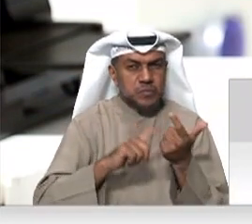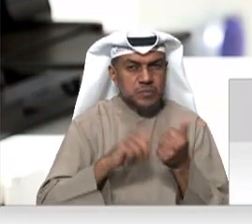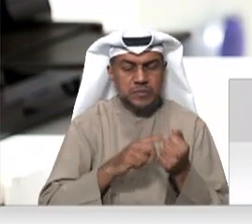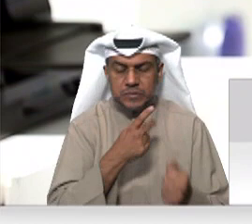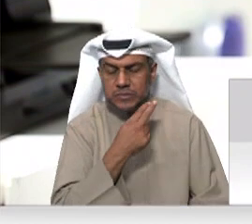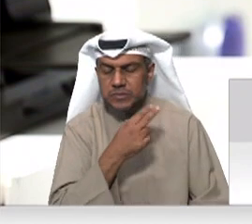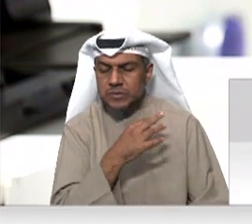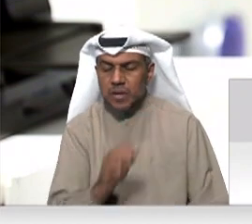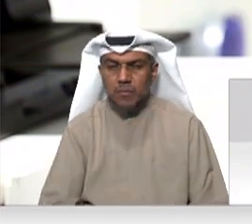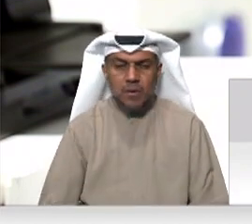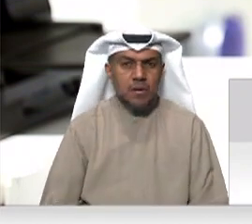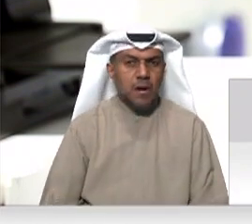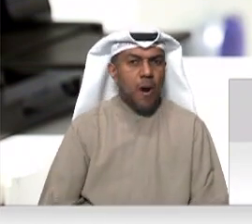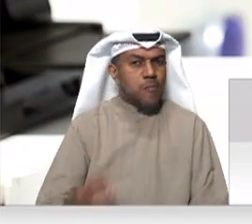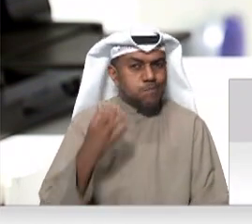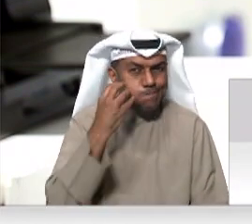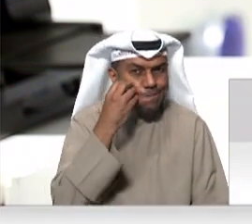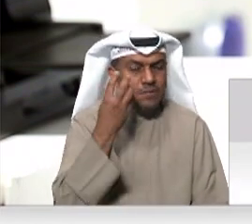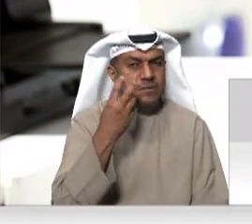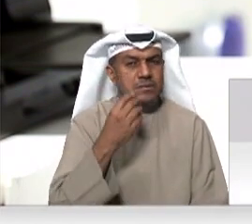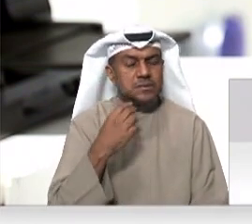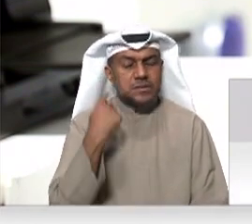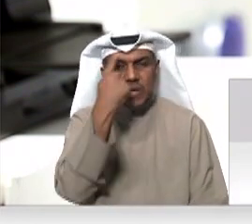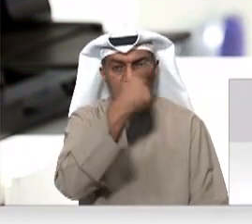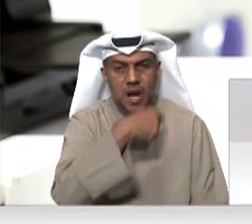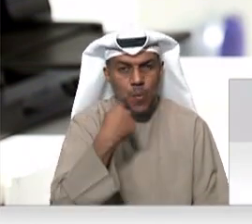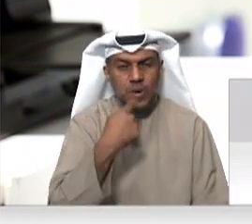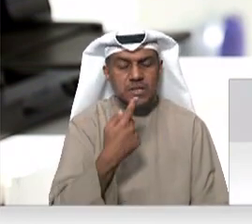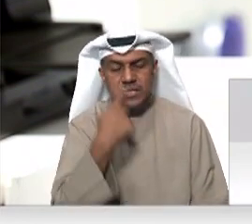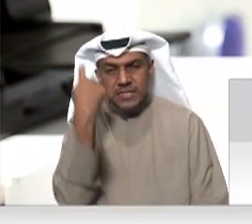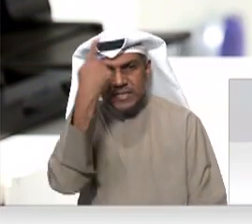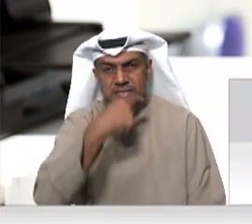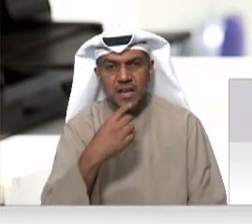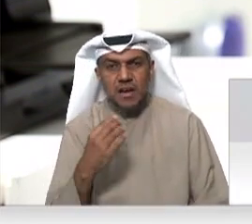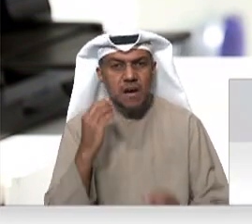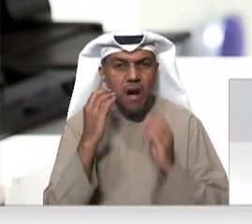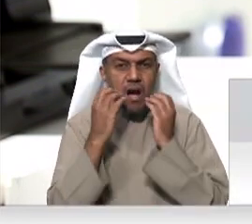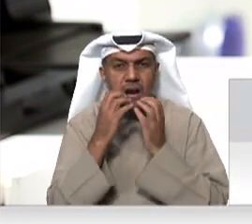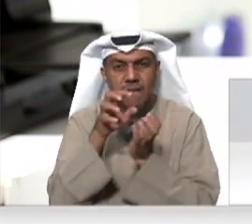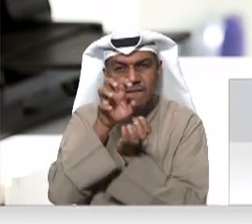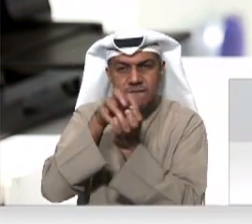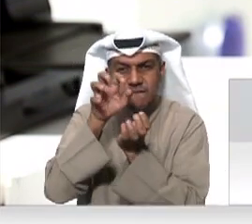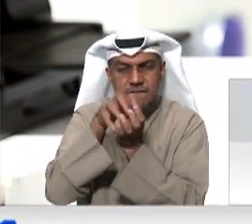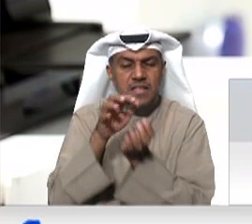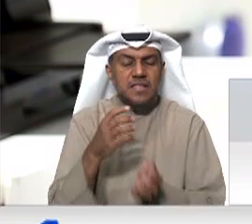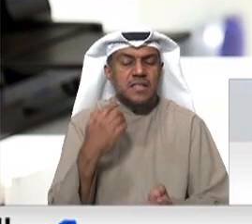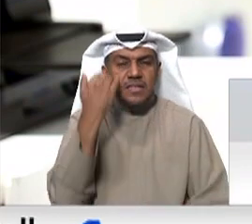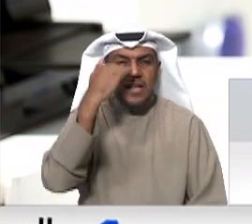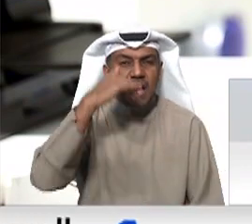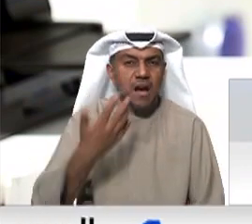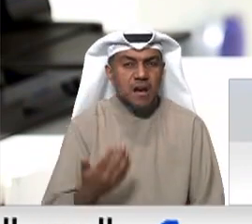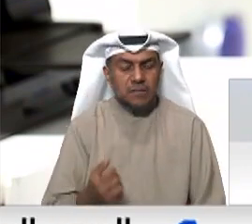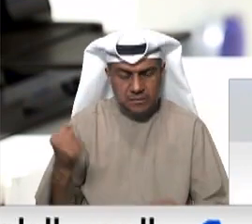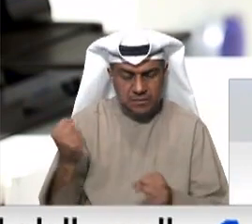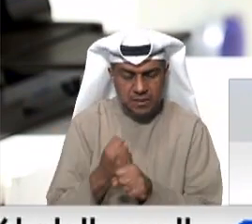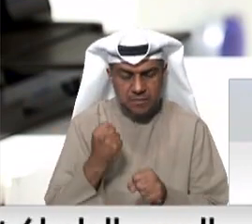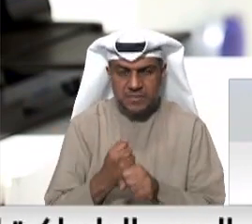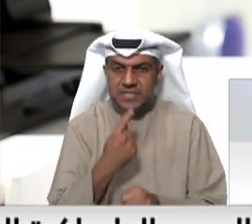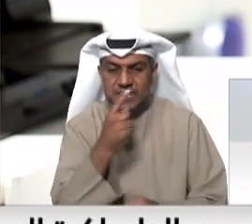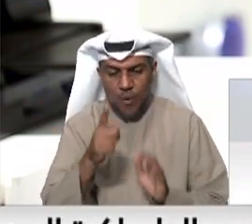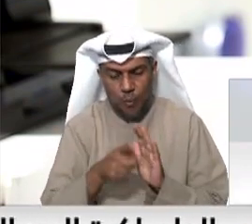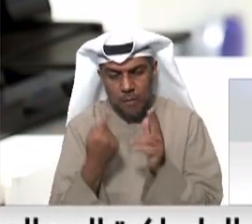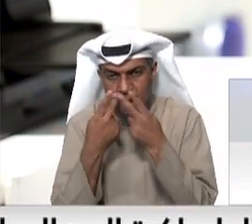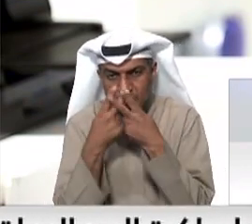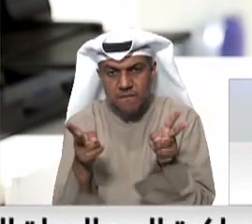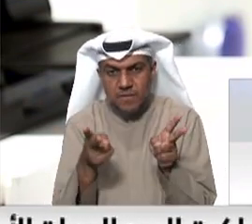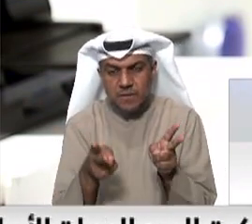الأرنبية ومتلازمات الوجه والفكين، وهو الفريق الأول بالكويت اللي تم إنشاءه خلال هذه السنة، والفريق